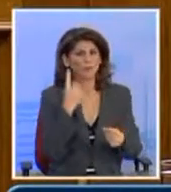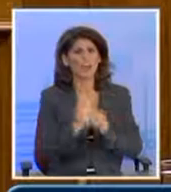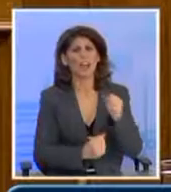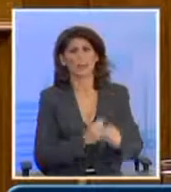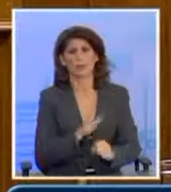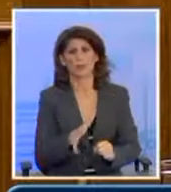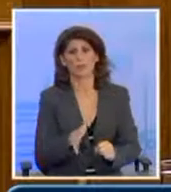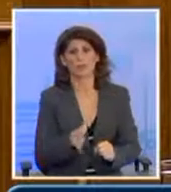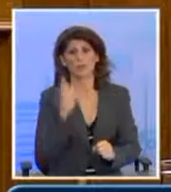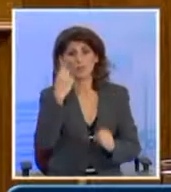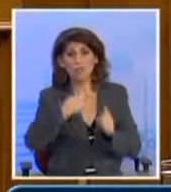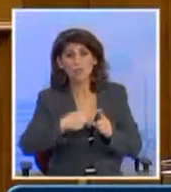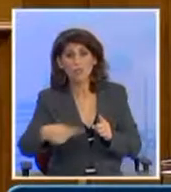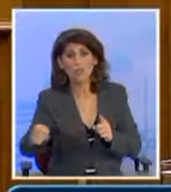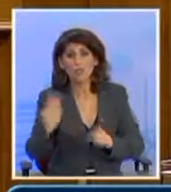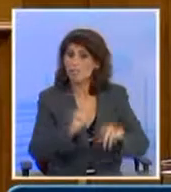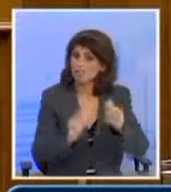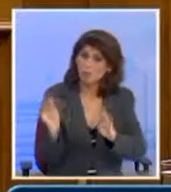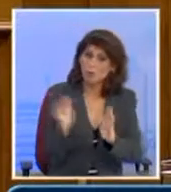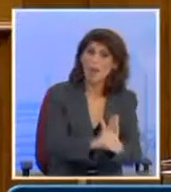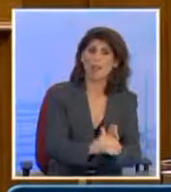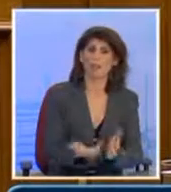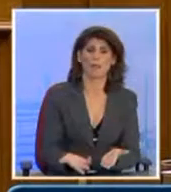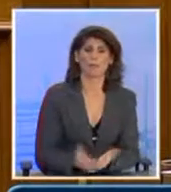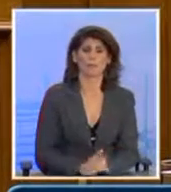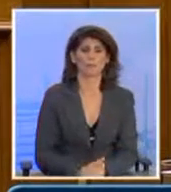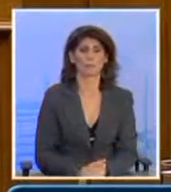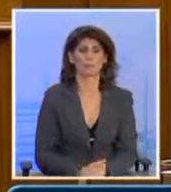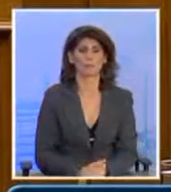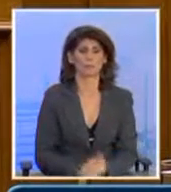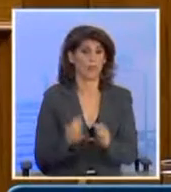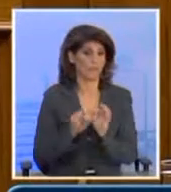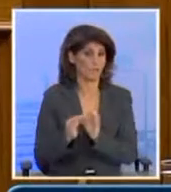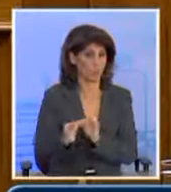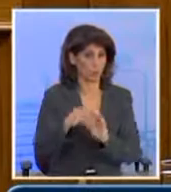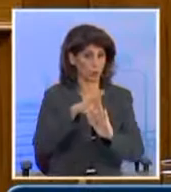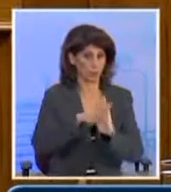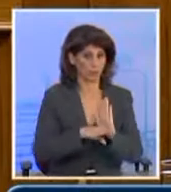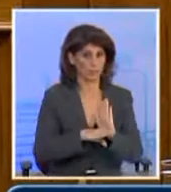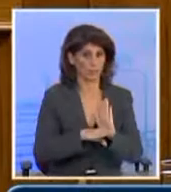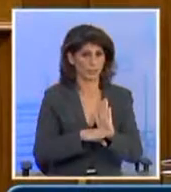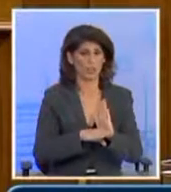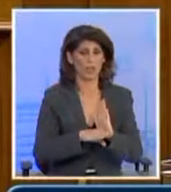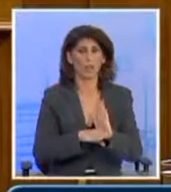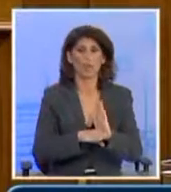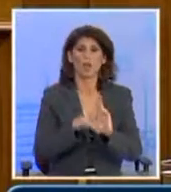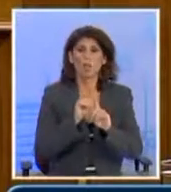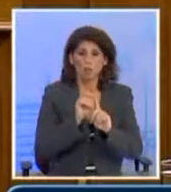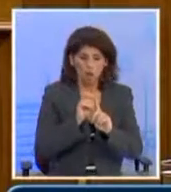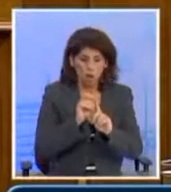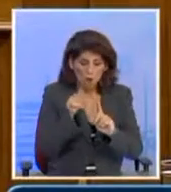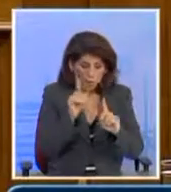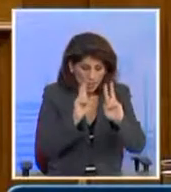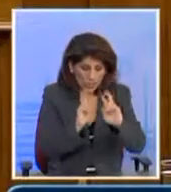χρόνο. Σε μία εβδομάδα μέσα εγκαταστάθηκε. Η εφαρμογή του συστήματος μοριακής ιχνηθέτησης